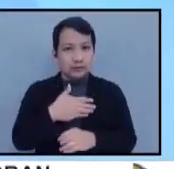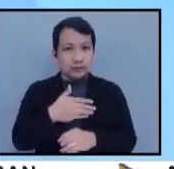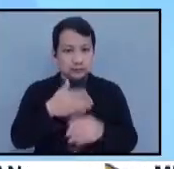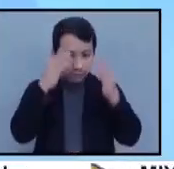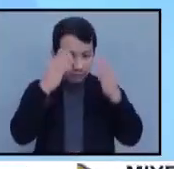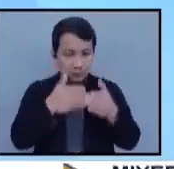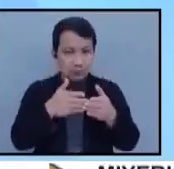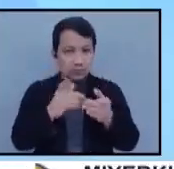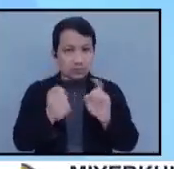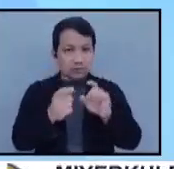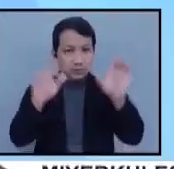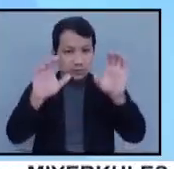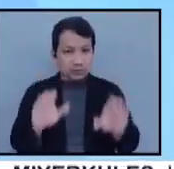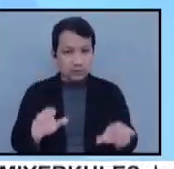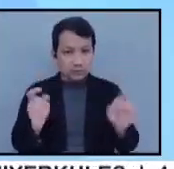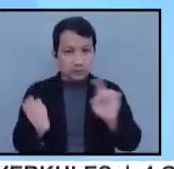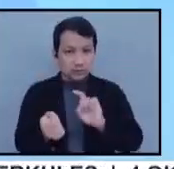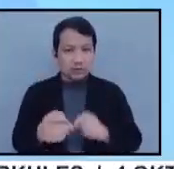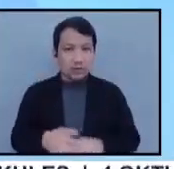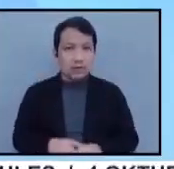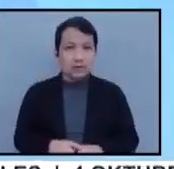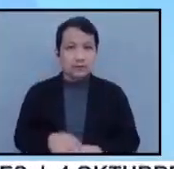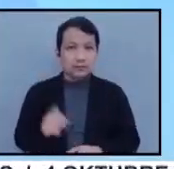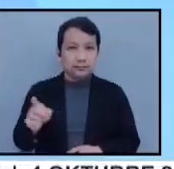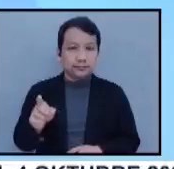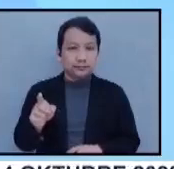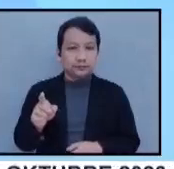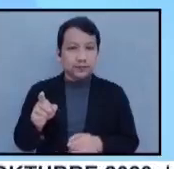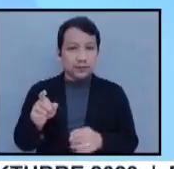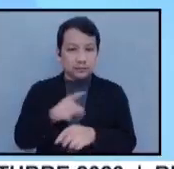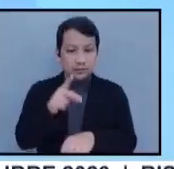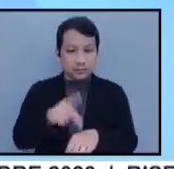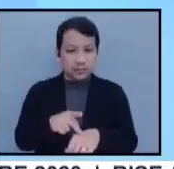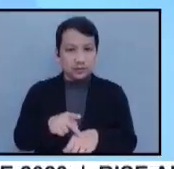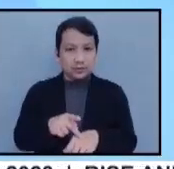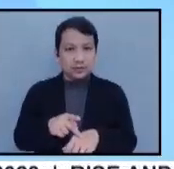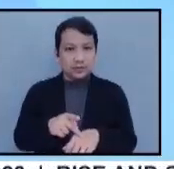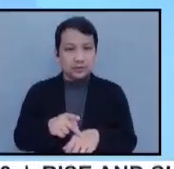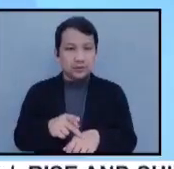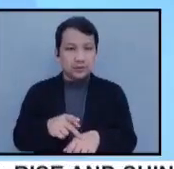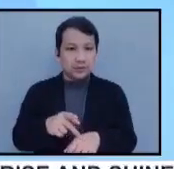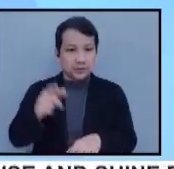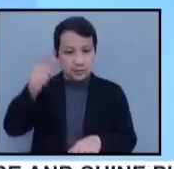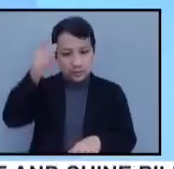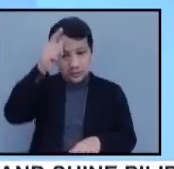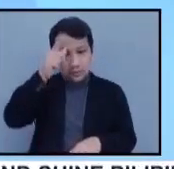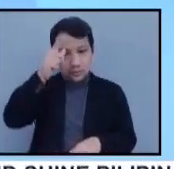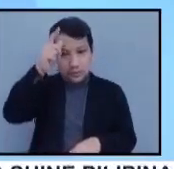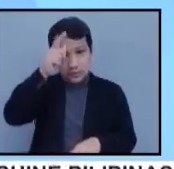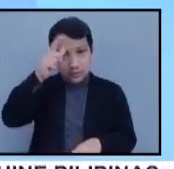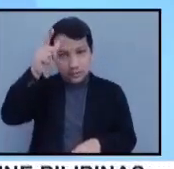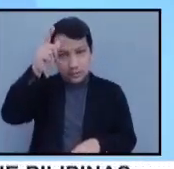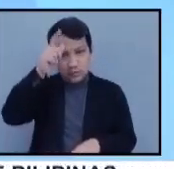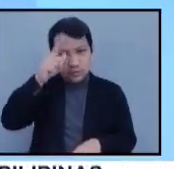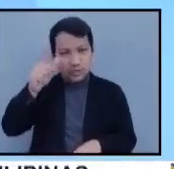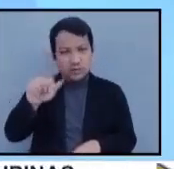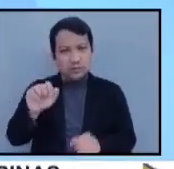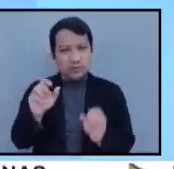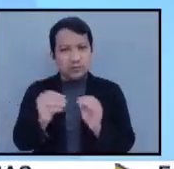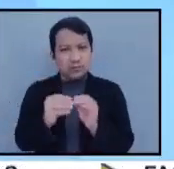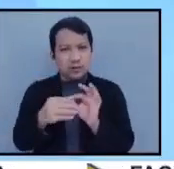Samantala, nagkasundo rin ang Pilipinas at Lithuania na paigtingin ang pagtutulungan ng dalawang bansa sa pagpapalawak ng